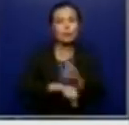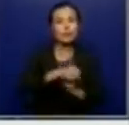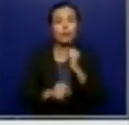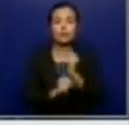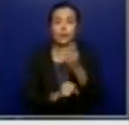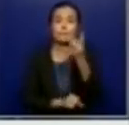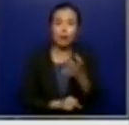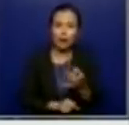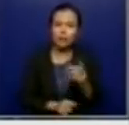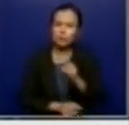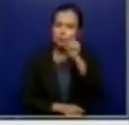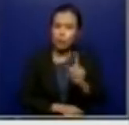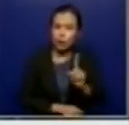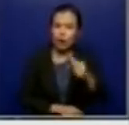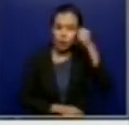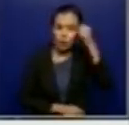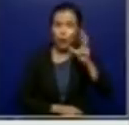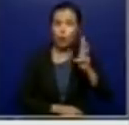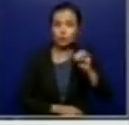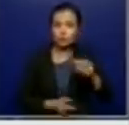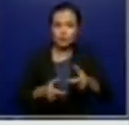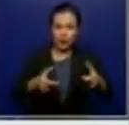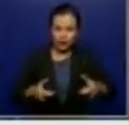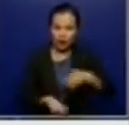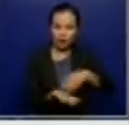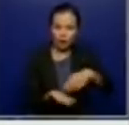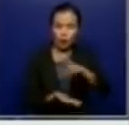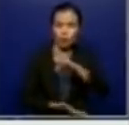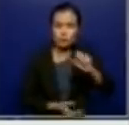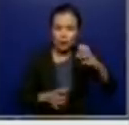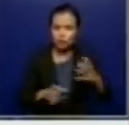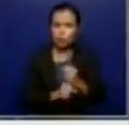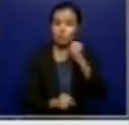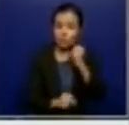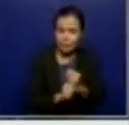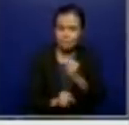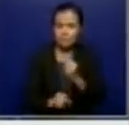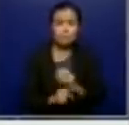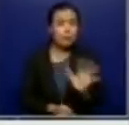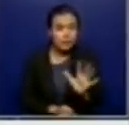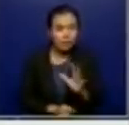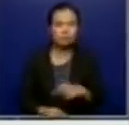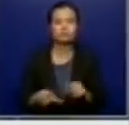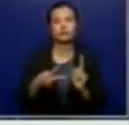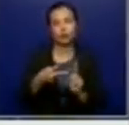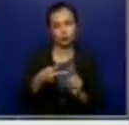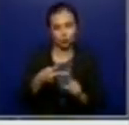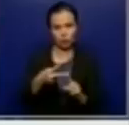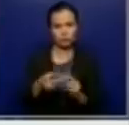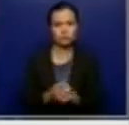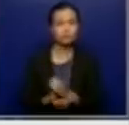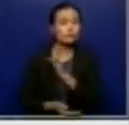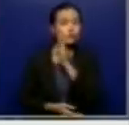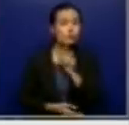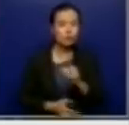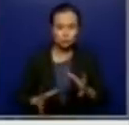จะปฏิบัติหรือไม่อย่างไร60วันพ้นแล้วรายงานมาสภาครับว่าทำหรือไม่ทำข้อที่2ครับถ้าท่าน